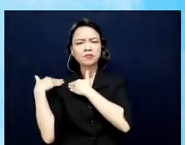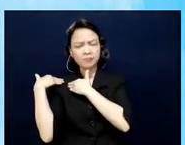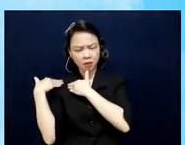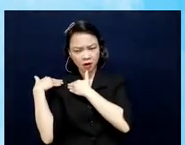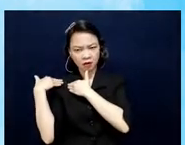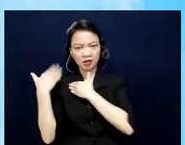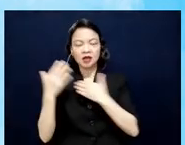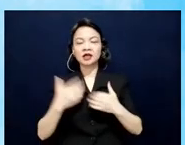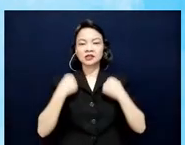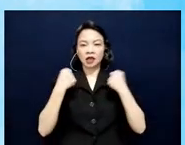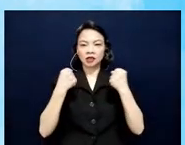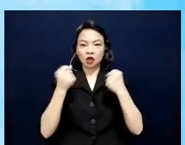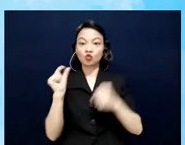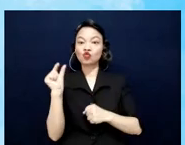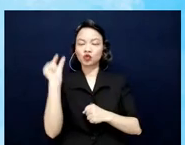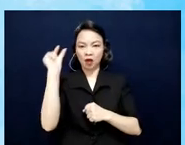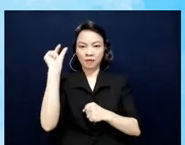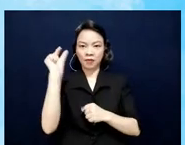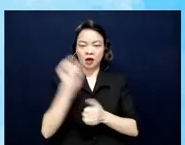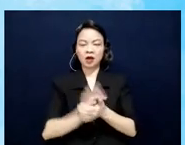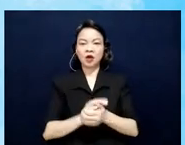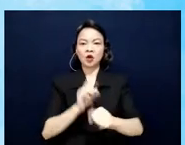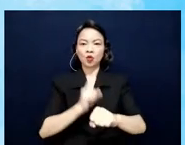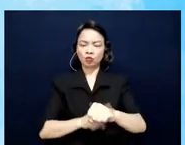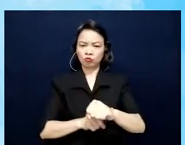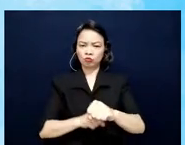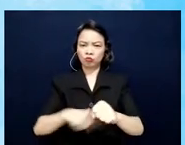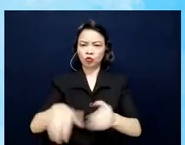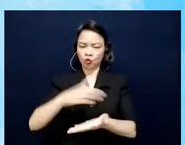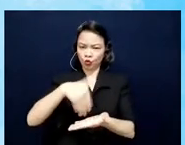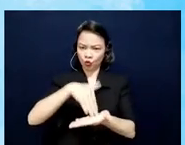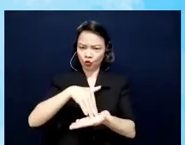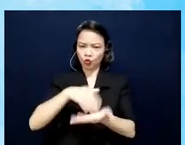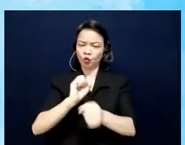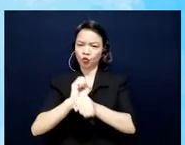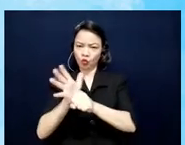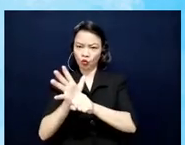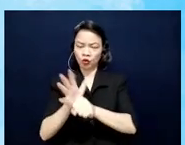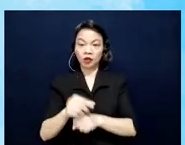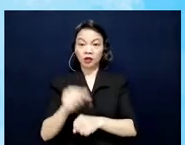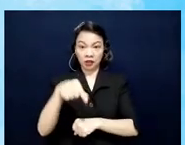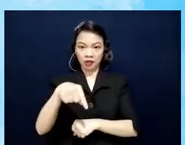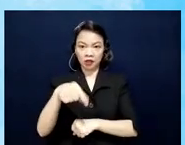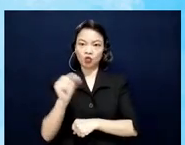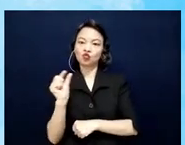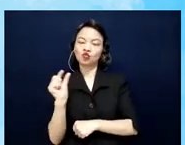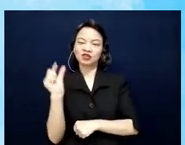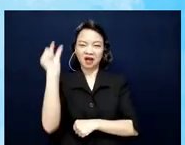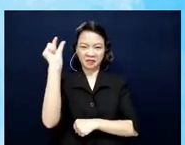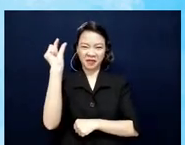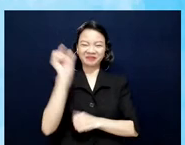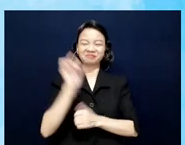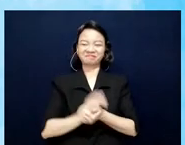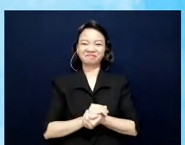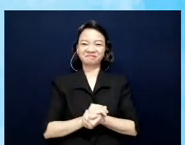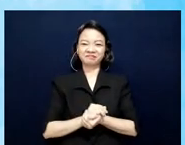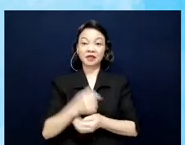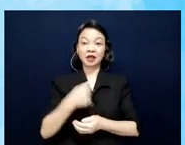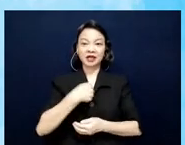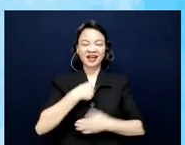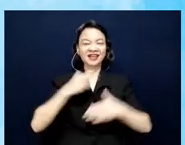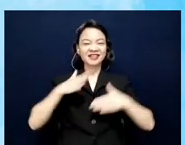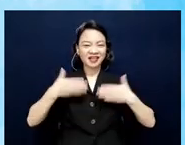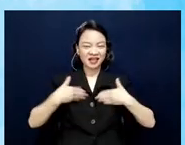adalah yang utama di dalam masa pandemi COVID ini, kita tahu itu adalah yang utama. Oleh karena itu saya senang sekali bisa